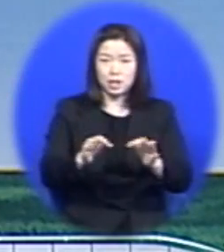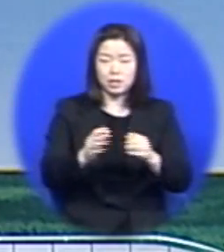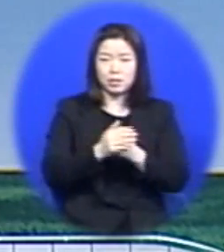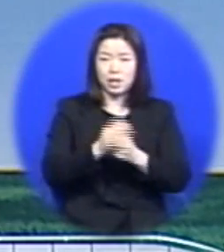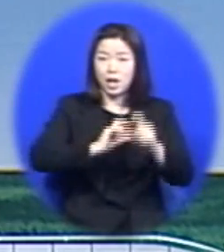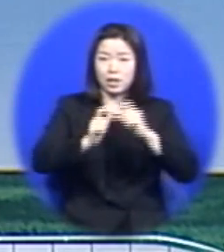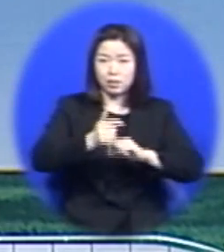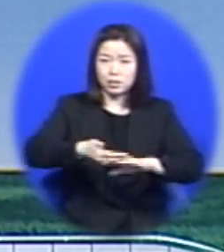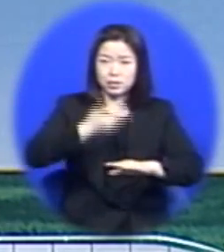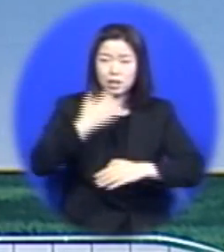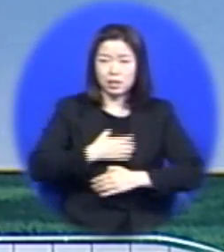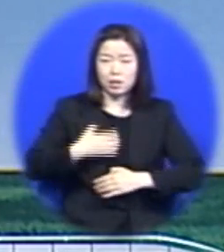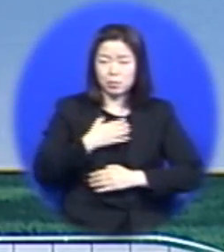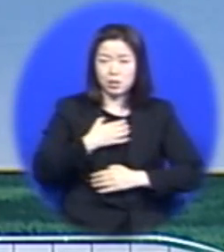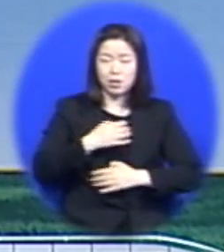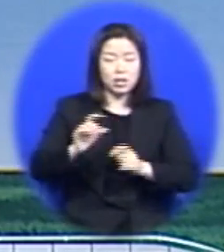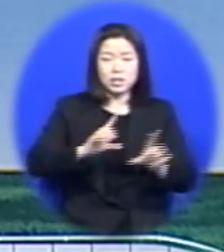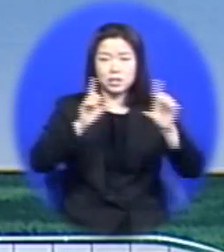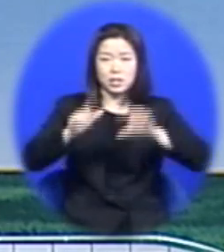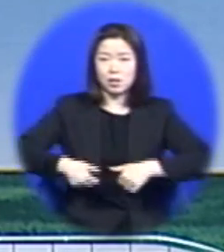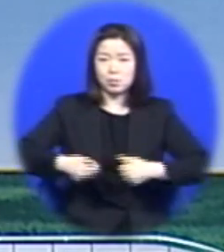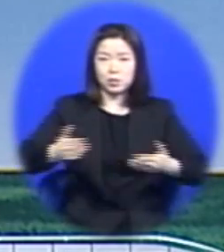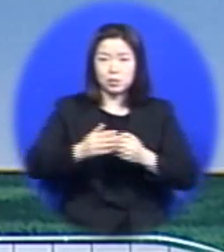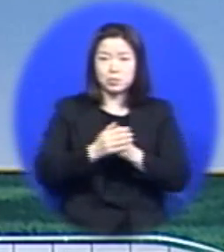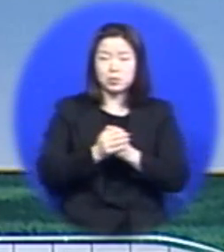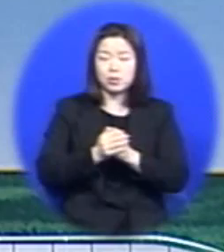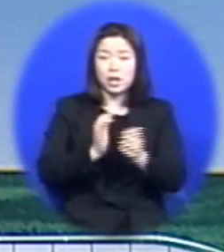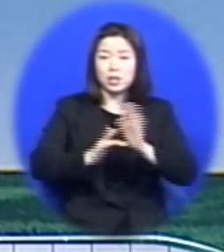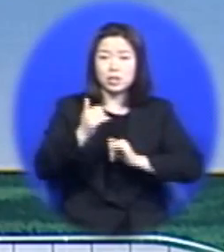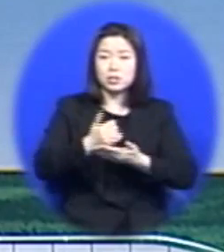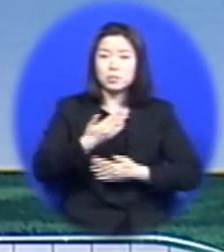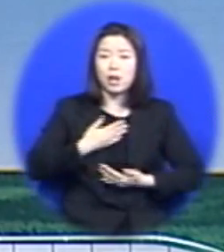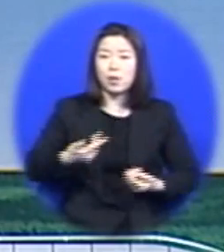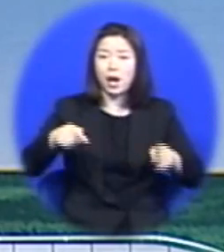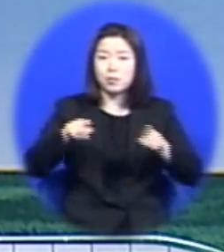더 이상 염려 걱정하고 살 이유가 없습니다. 예수님이 나와 함께